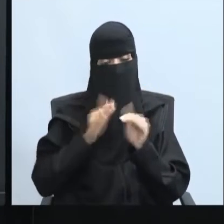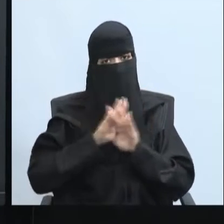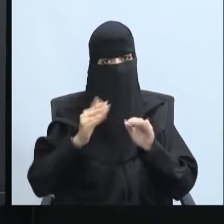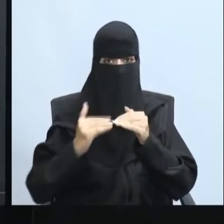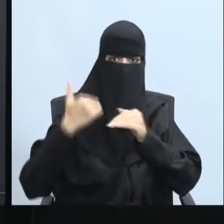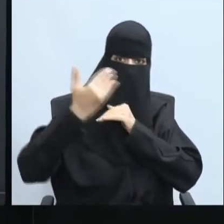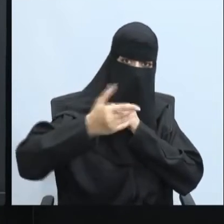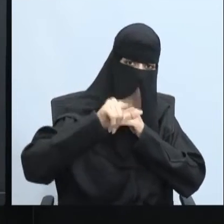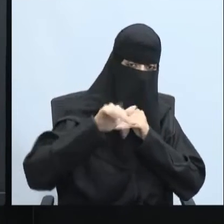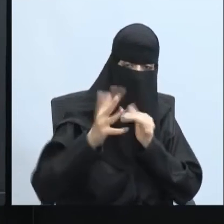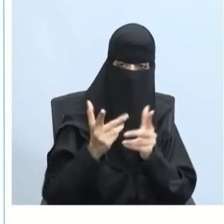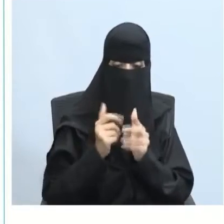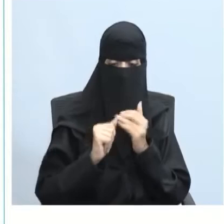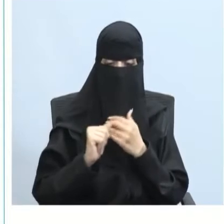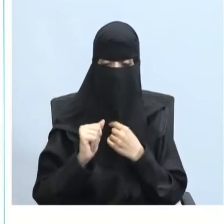والايام